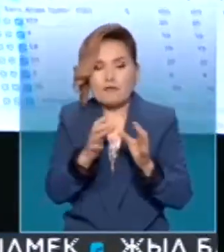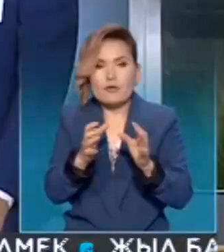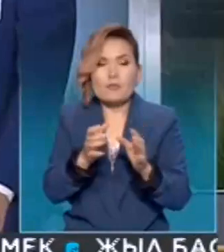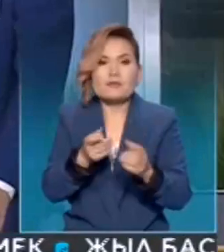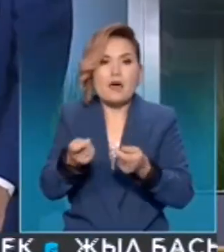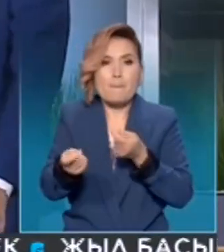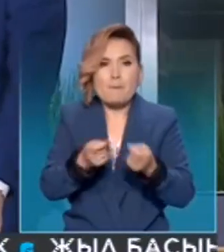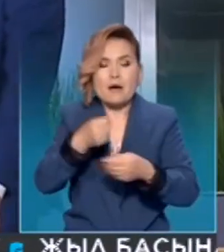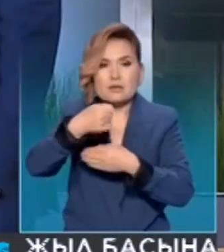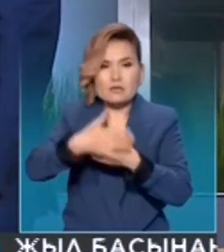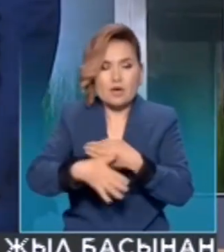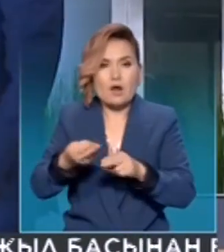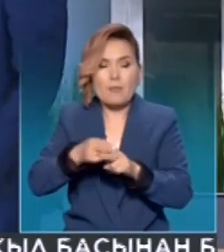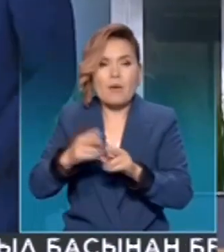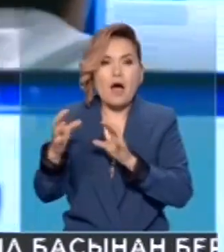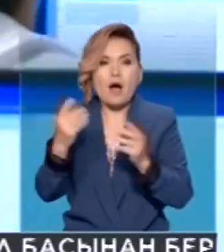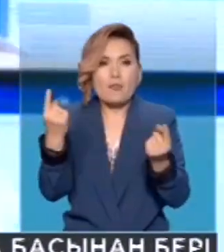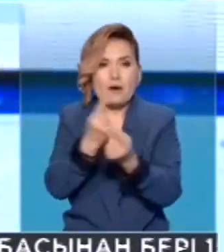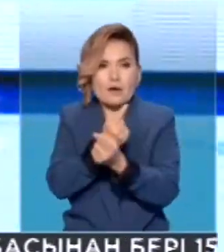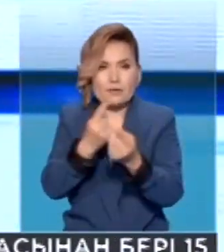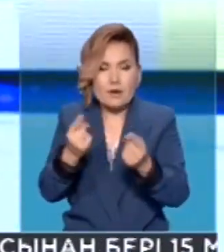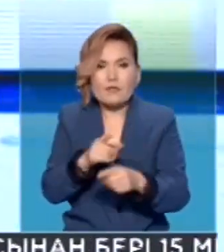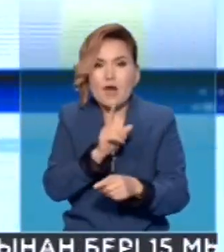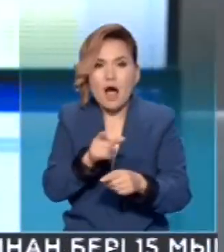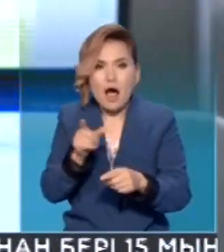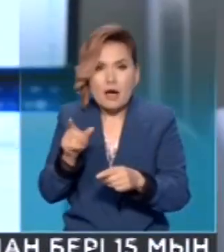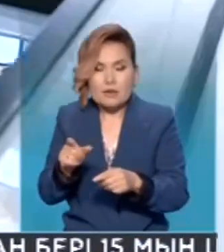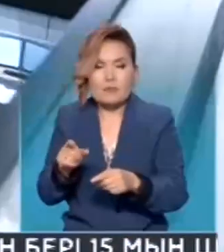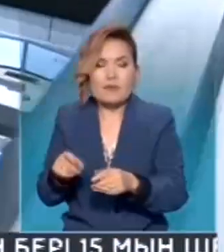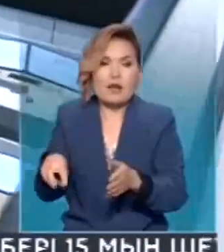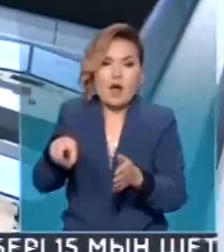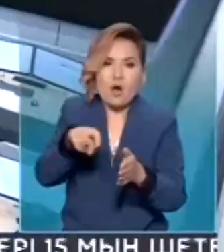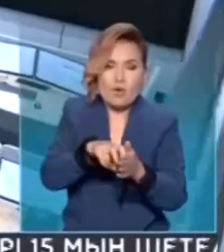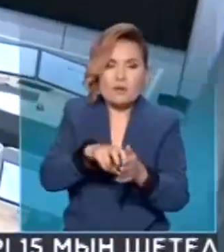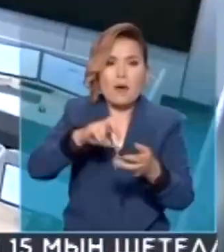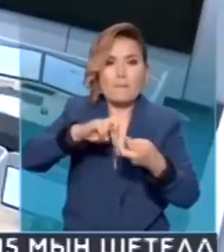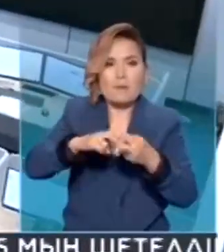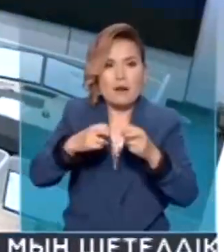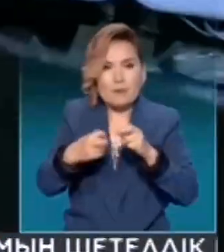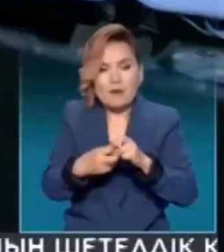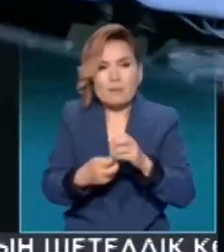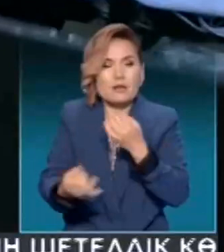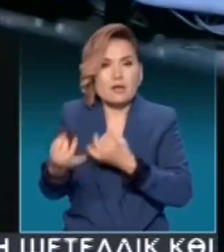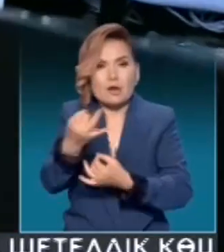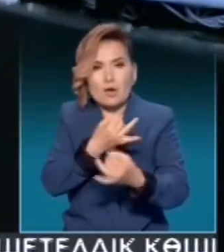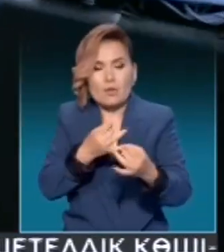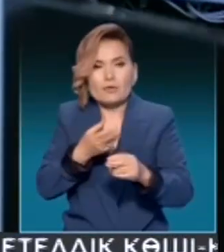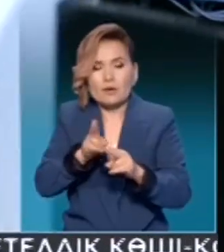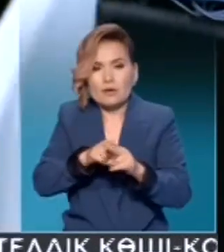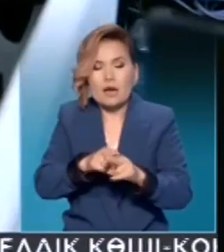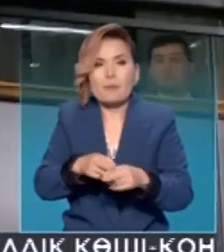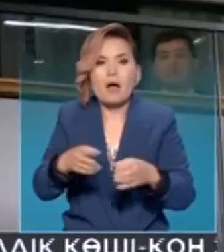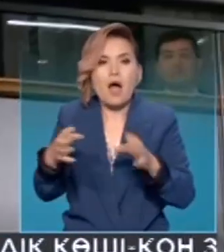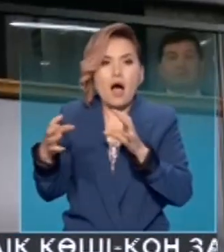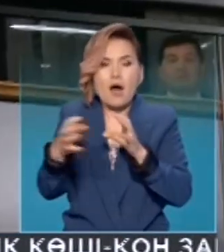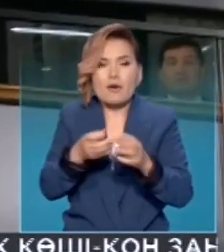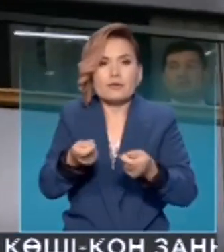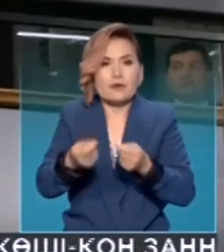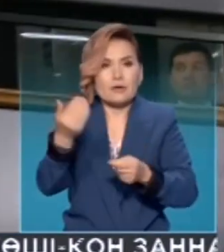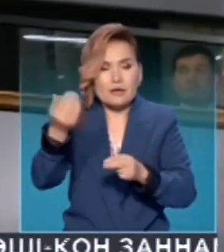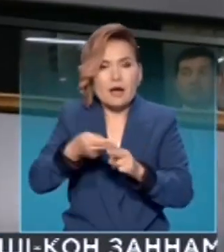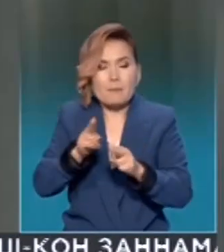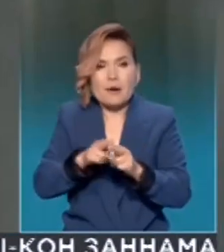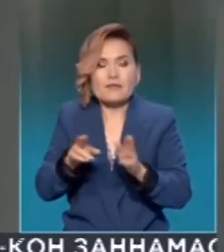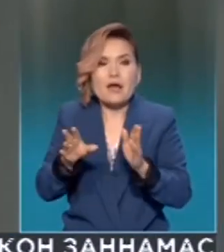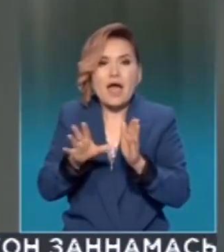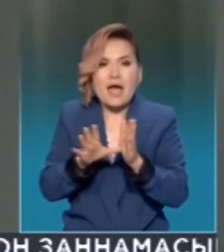президентке қоғамдық көлік жүйесі таныстырылып, жолаушылар тасымалы мәселелерінің қалай шешіліп жатқаны баяндалды. Холдинг басшысының айтуынша, электронды төлем